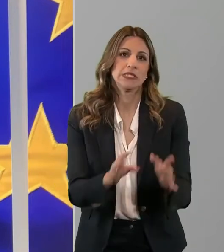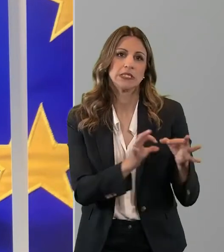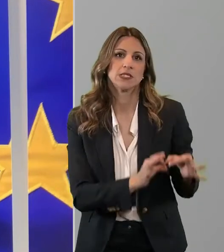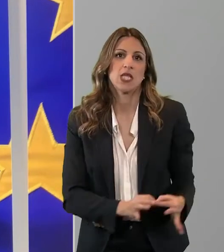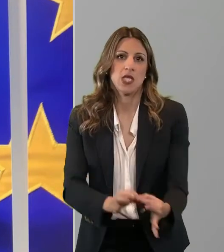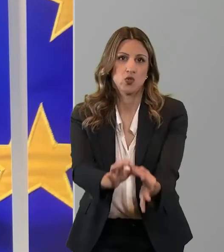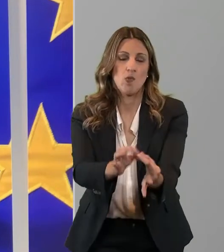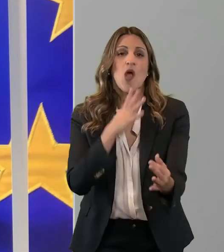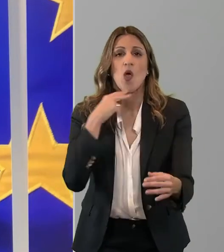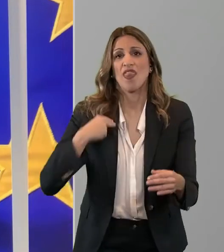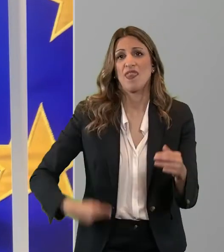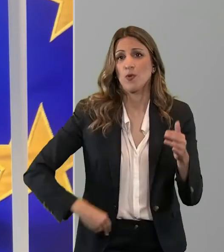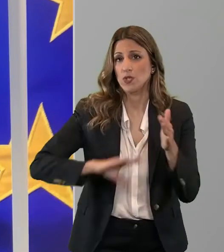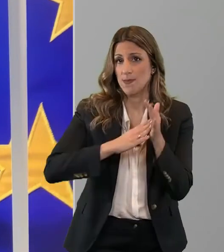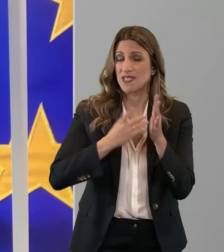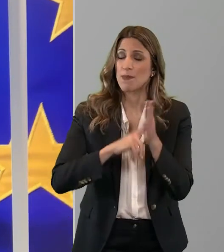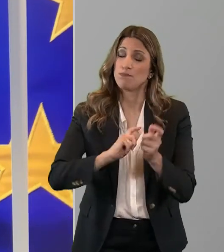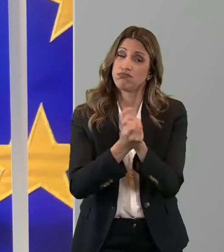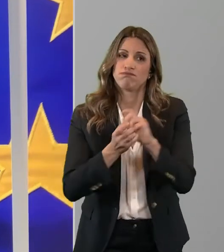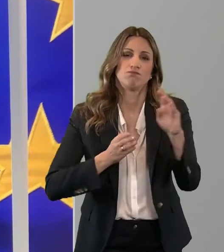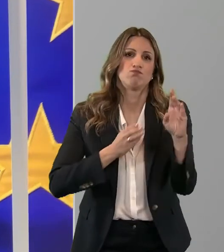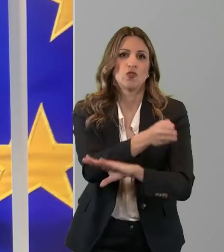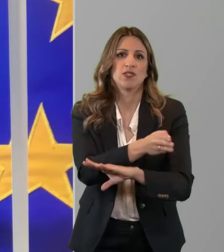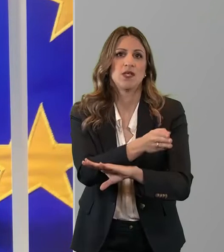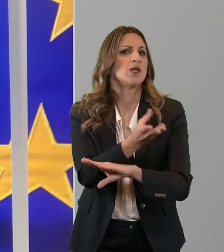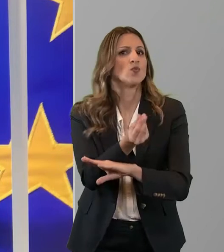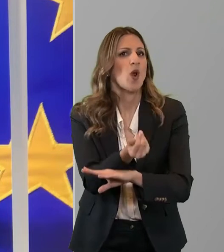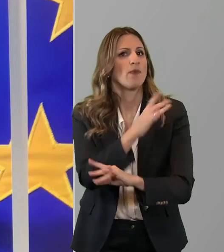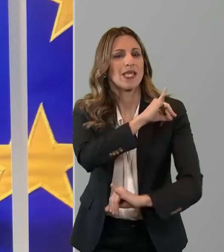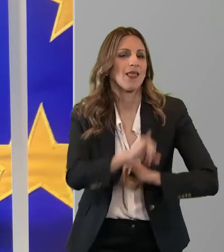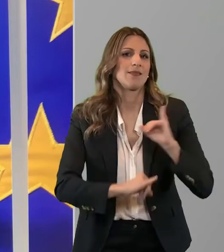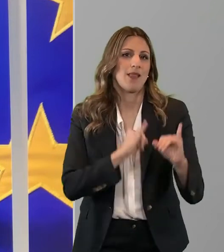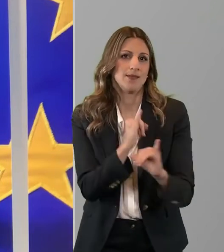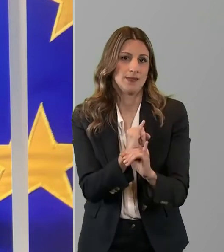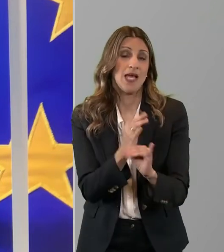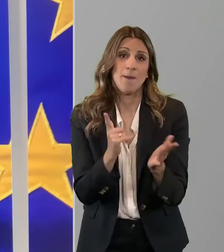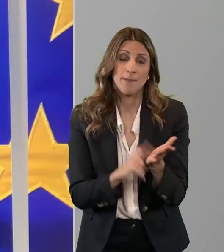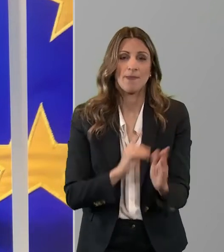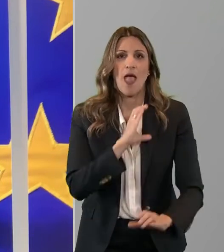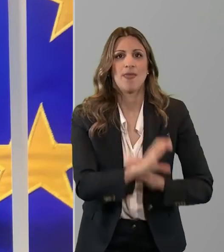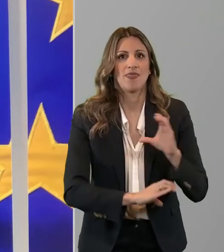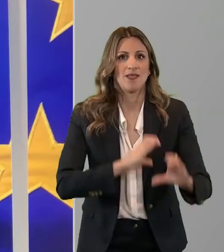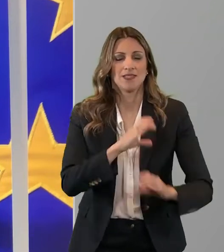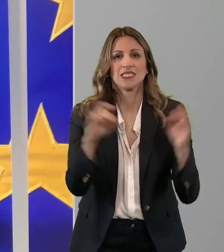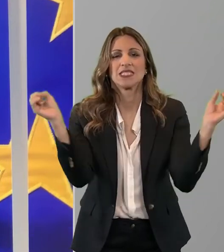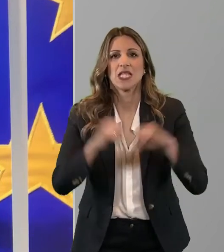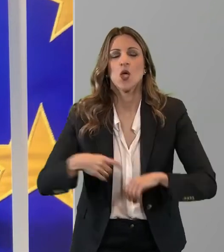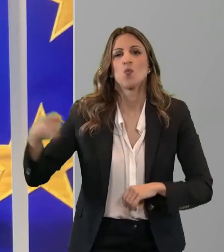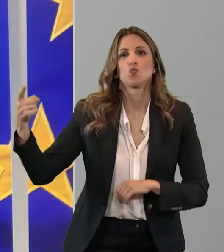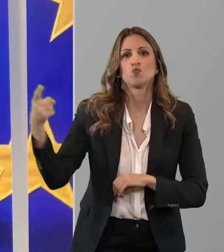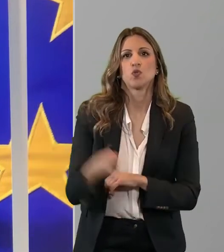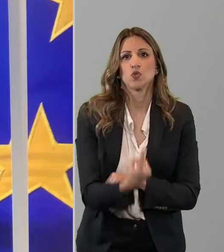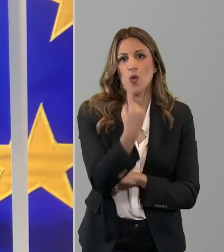ο δημόσιος τομέας είναι ο μεγαλύτερος δικαιούχος των ψηφιακών επενδύσεων του Σχεδίου Ανάκαμψης με ποσοστό